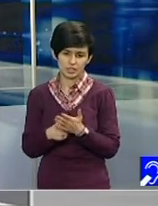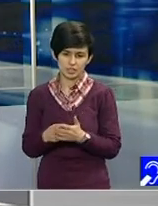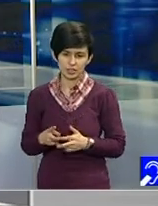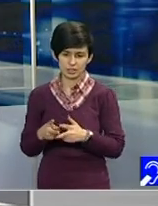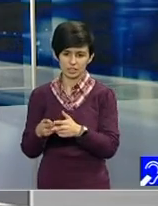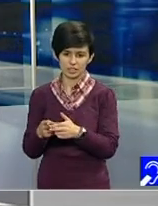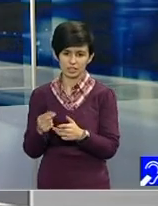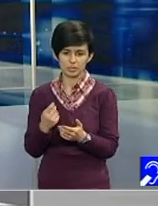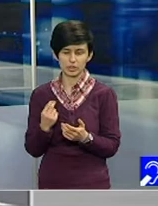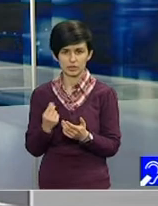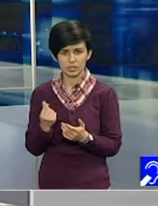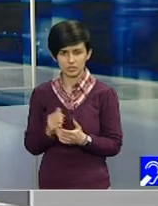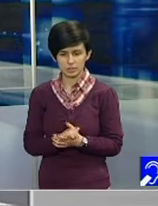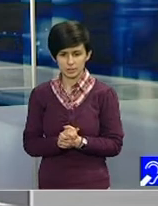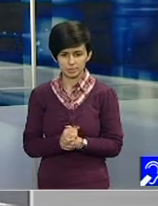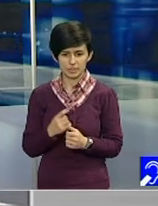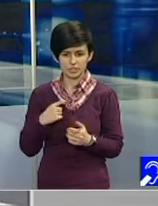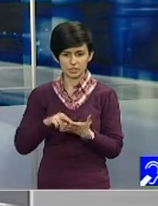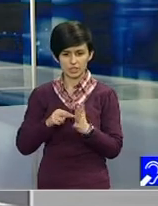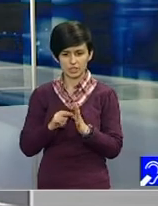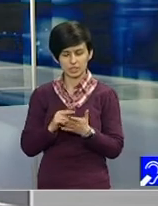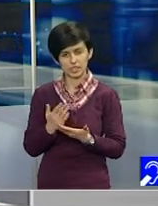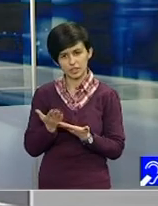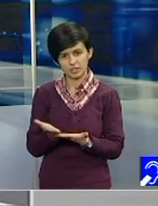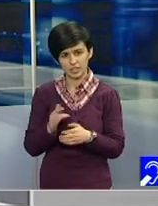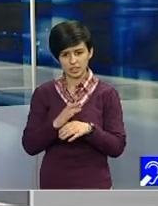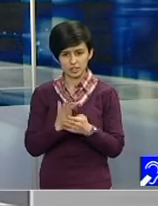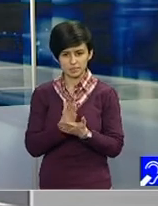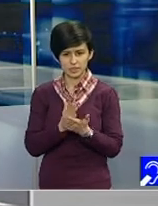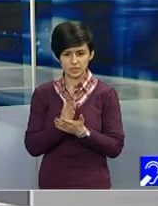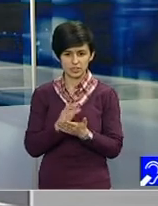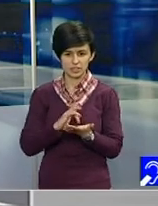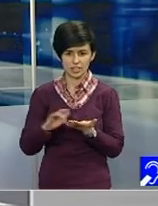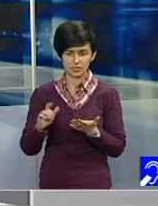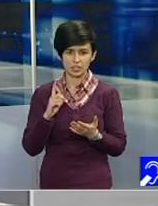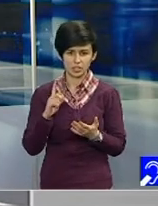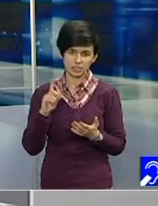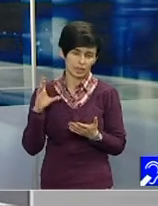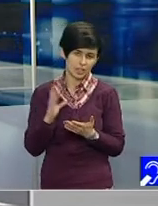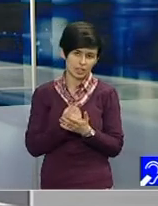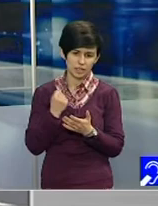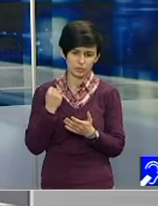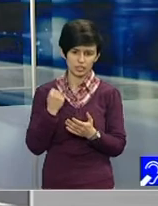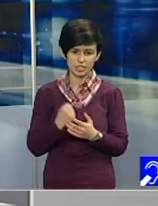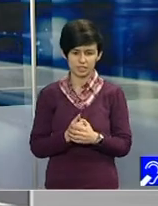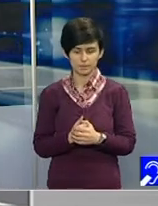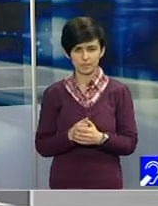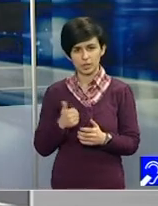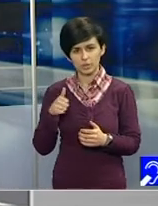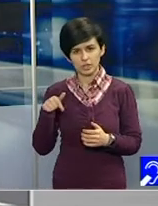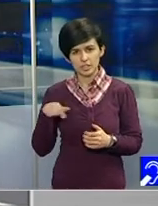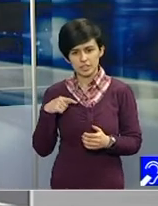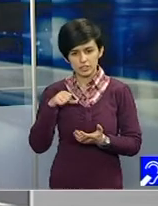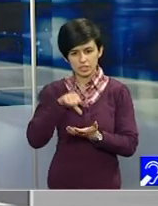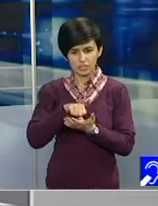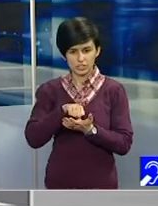rămân fundațiile și ONG-urile care oferă servicii gratuite, însă nici acestea nu mai fac față cererii foarte mari. Unul dintre acestea este și Centrul